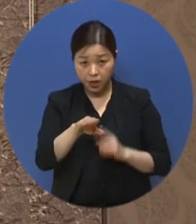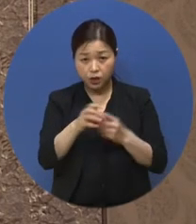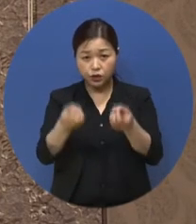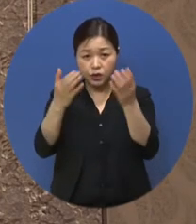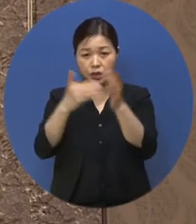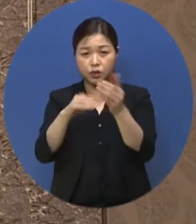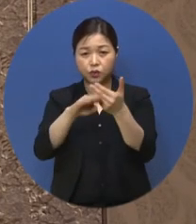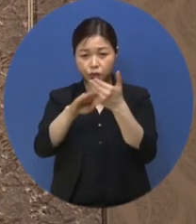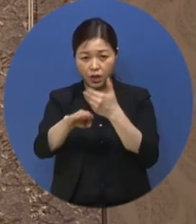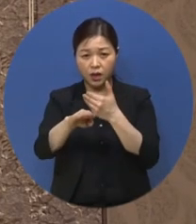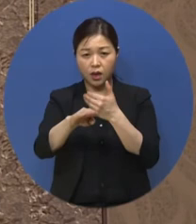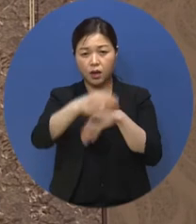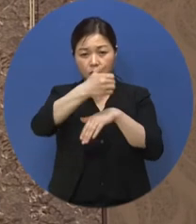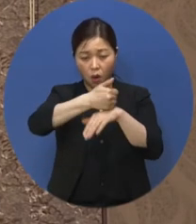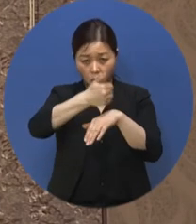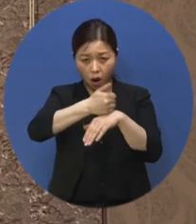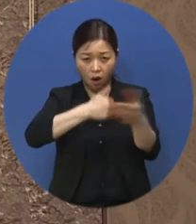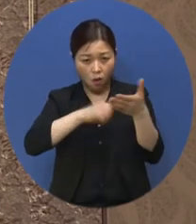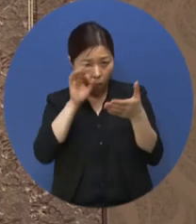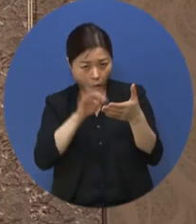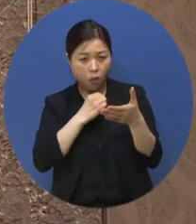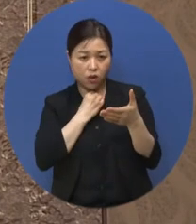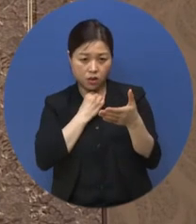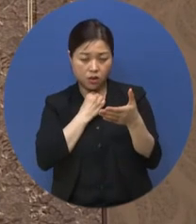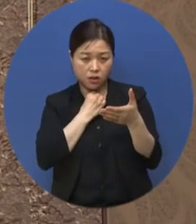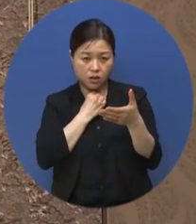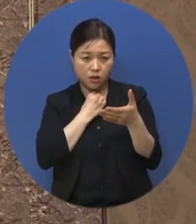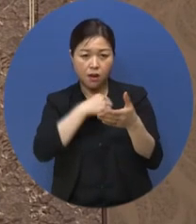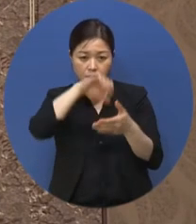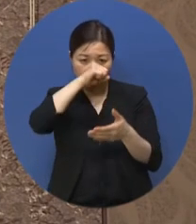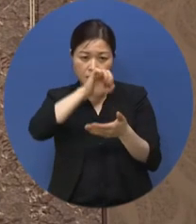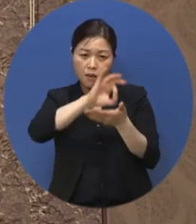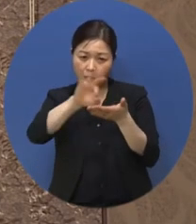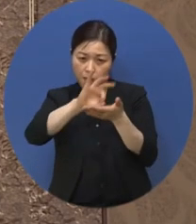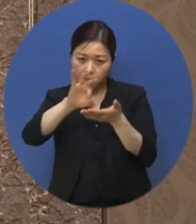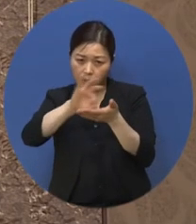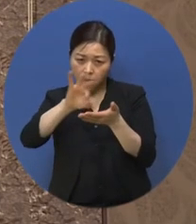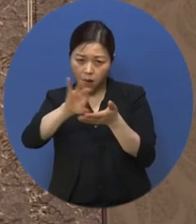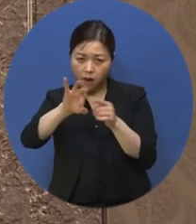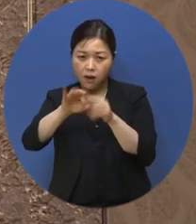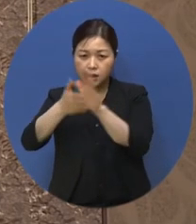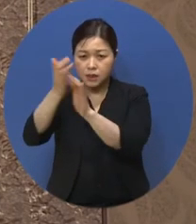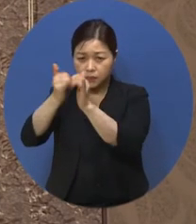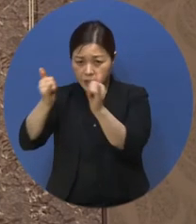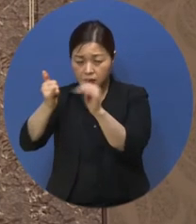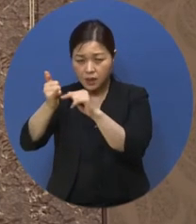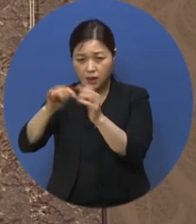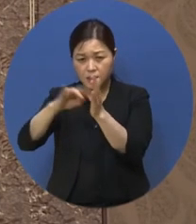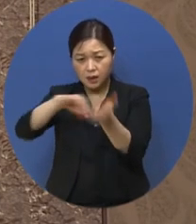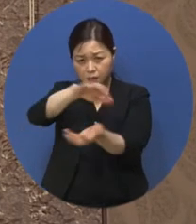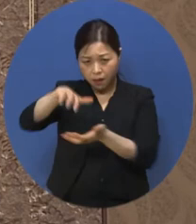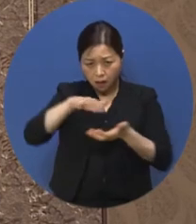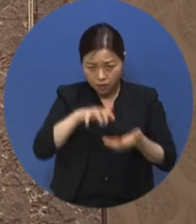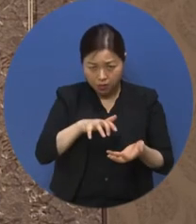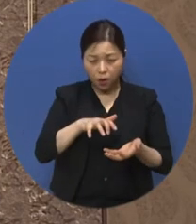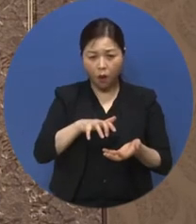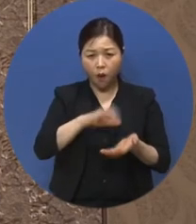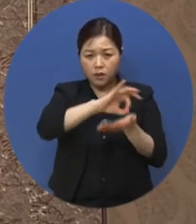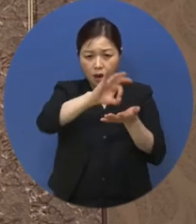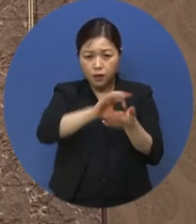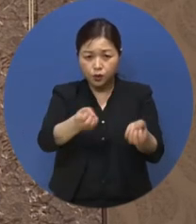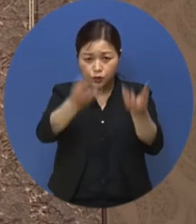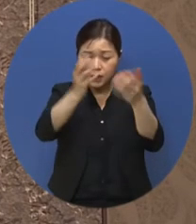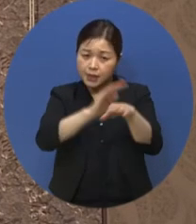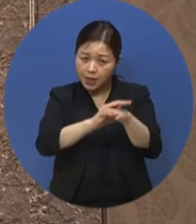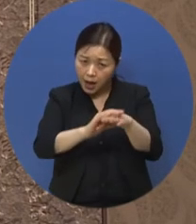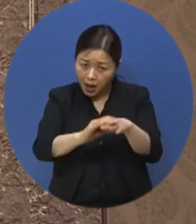축제하고 나서 결과물을 보겠다는 얘기지. 제대로 예산을 시민들의 세금을 갖고 쓴 축제가 네. 제대로 됐냐 안